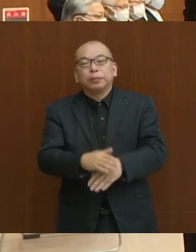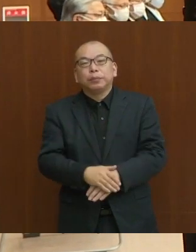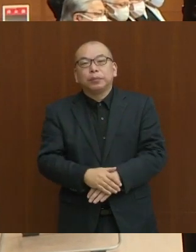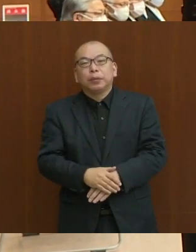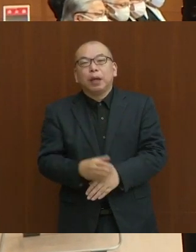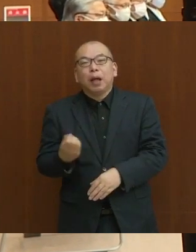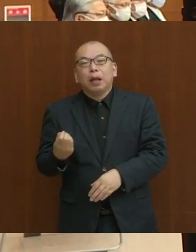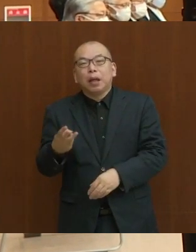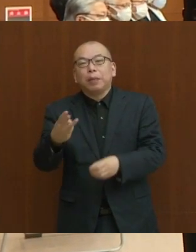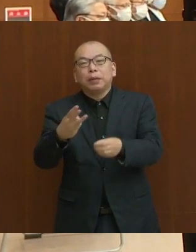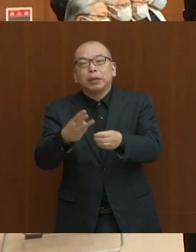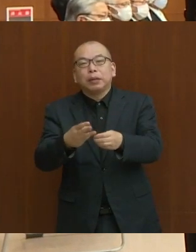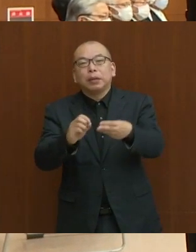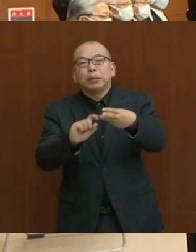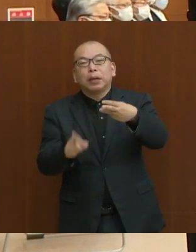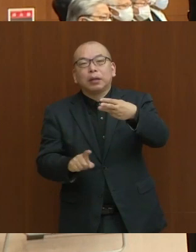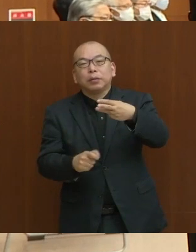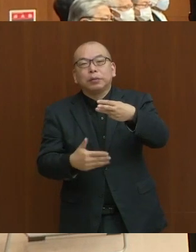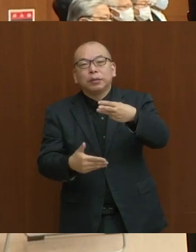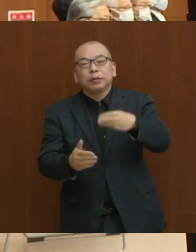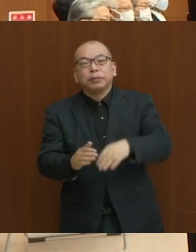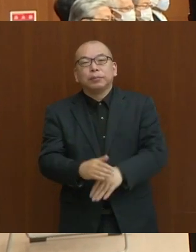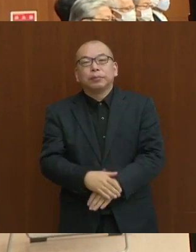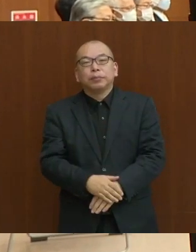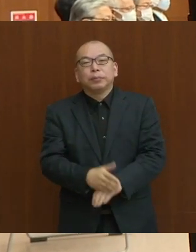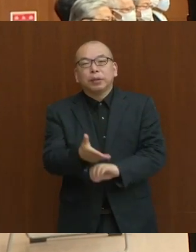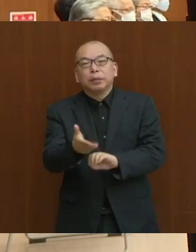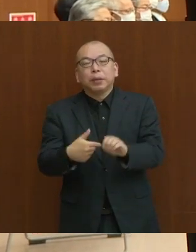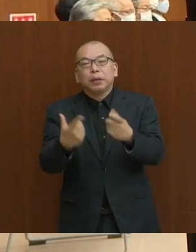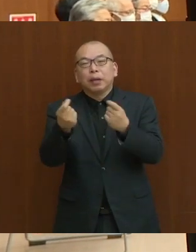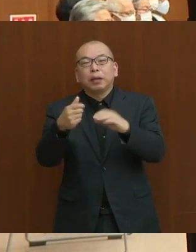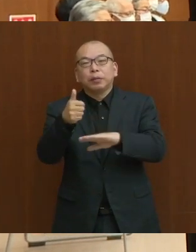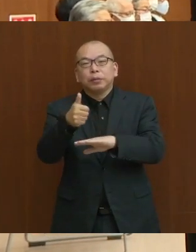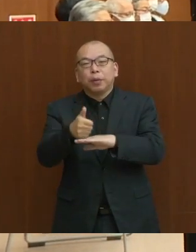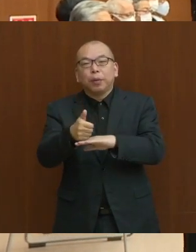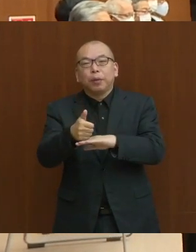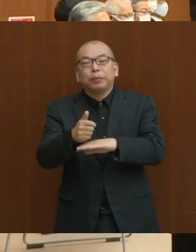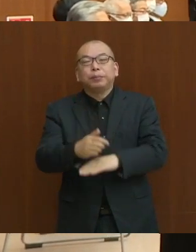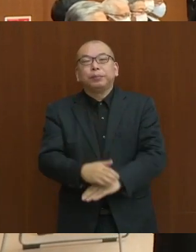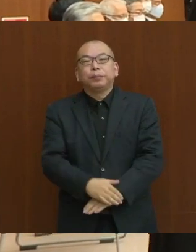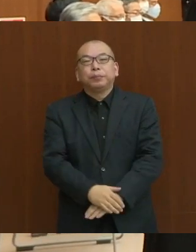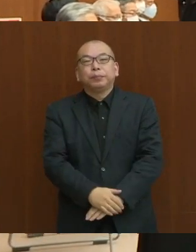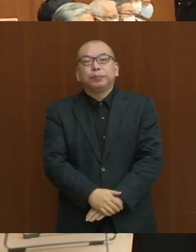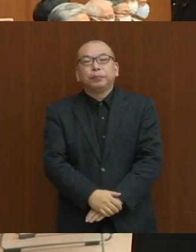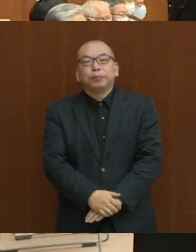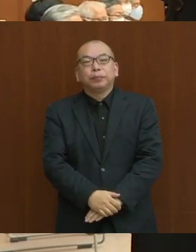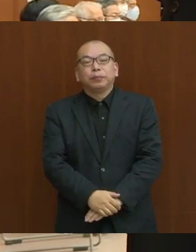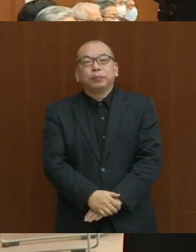。令和3年3月19日、島根大学長服部康直。お